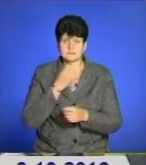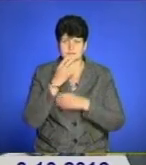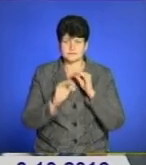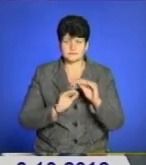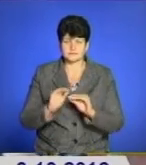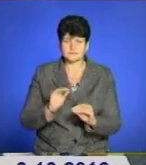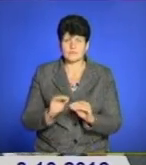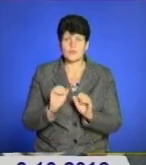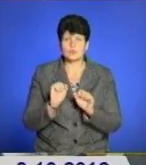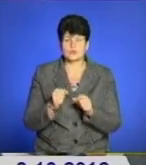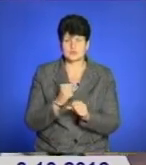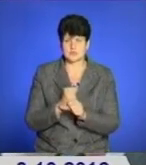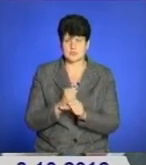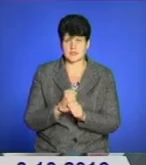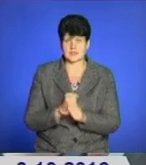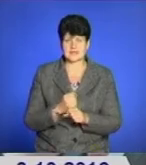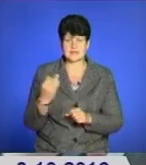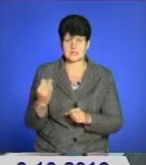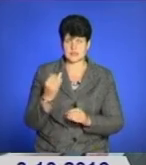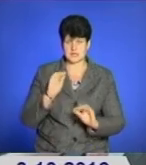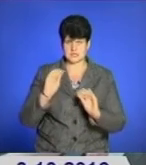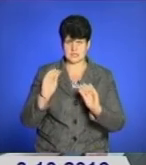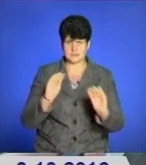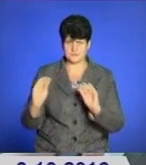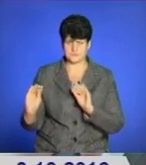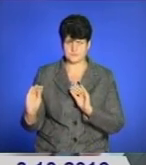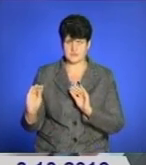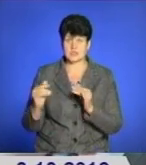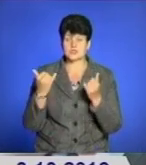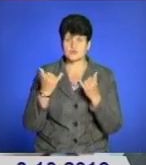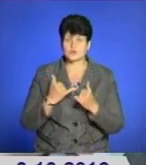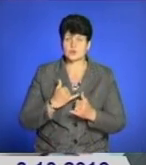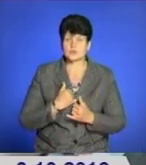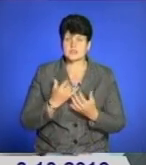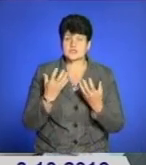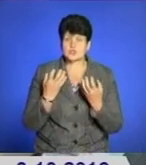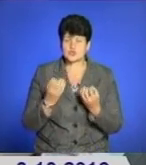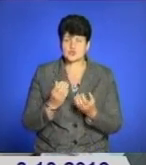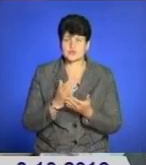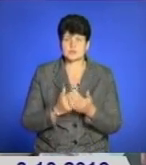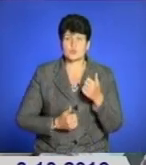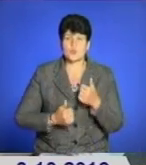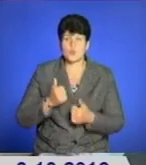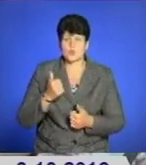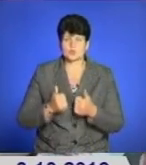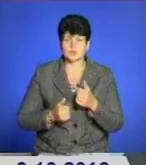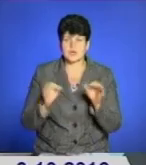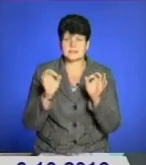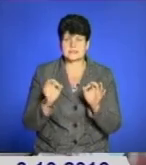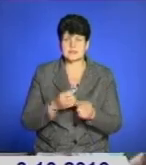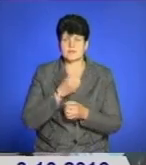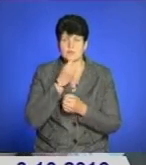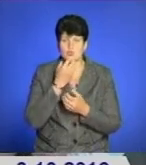композиции, которые можно делать, очень интересные инсталляции. Ну и сегодня у нас еще проходит конкурс осеннего